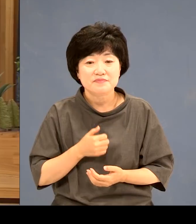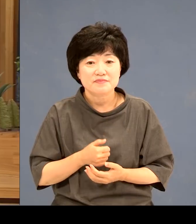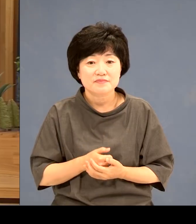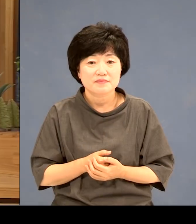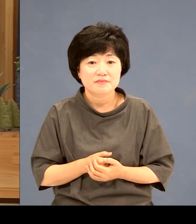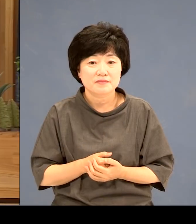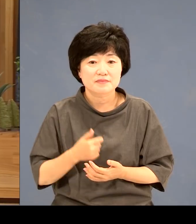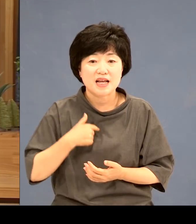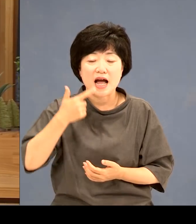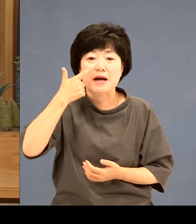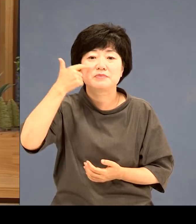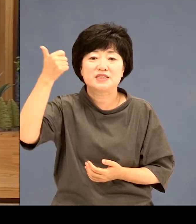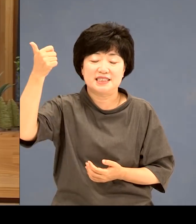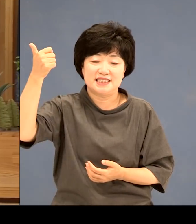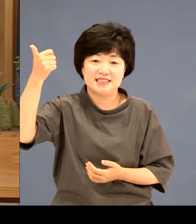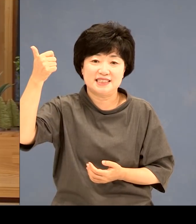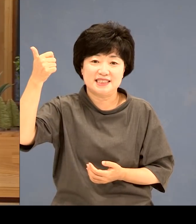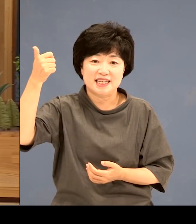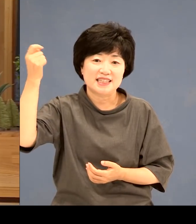제가